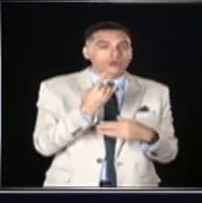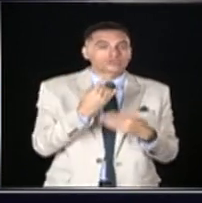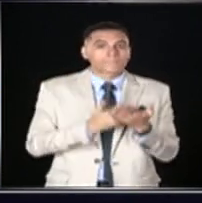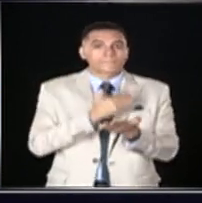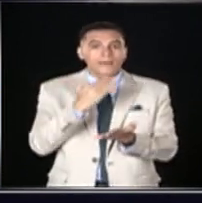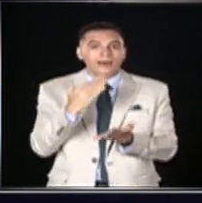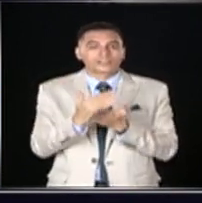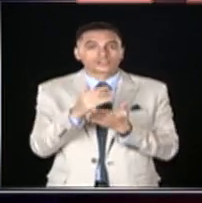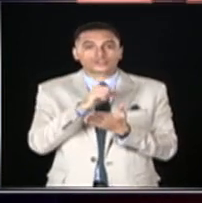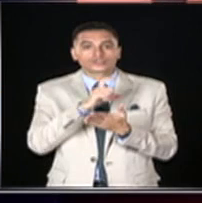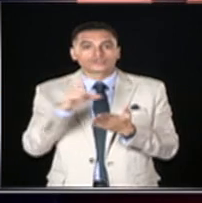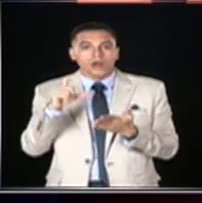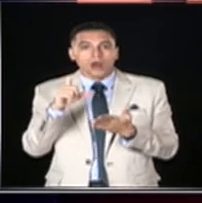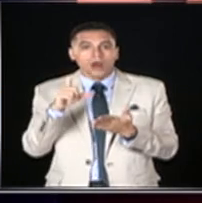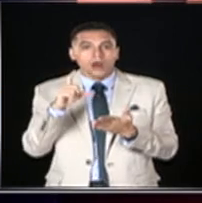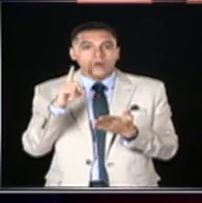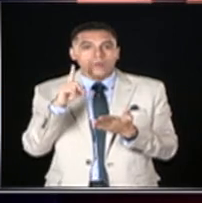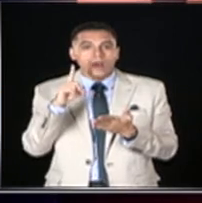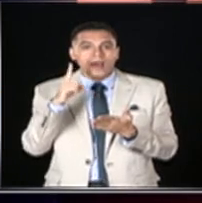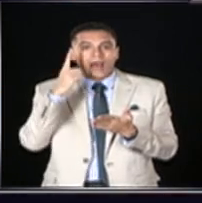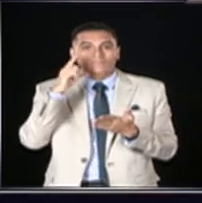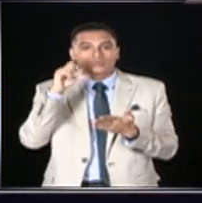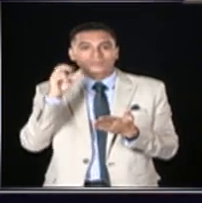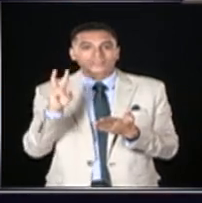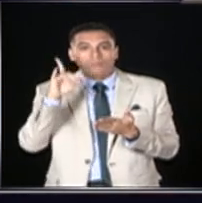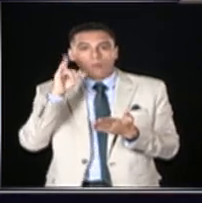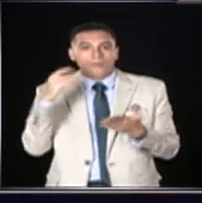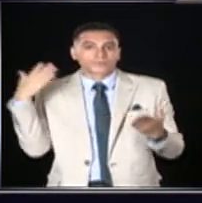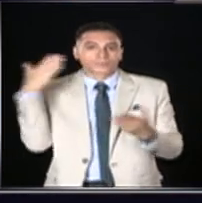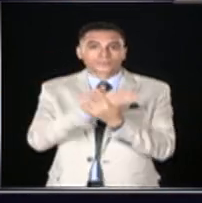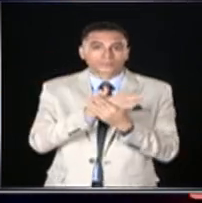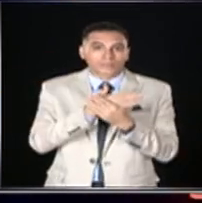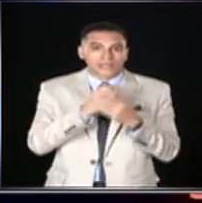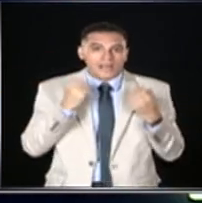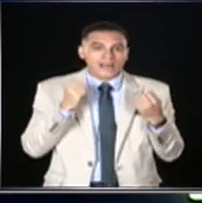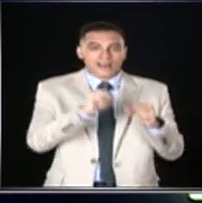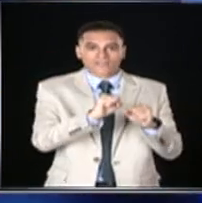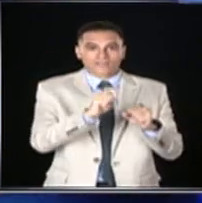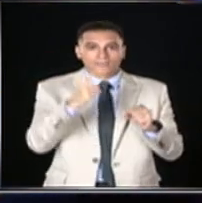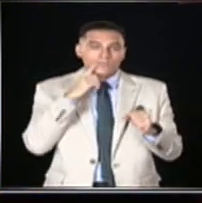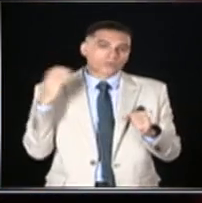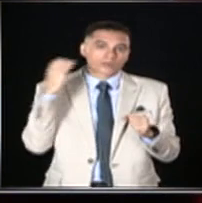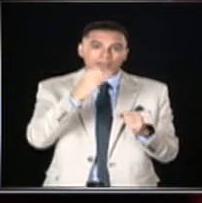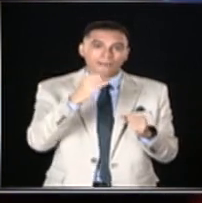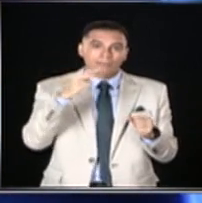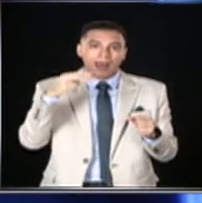1957. شهد، إجابتك؟ عبد المنعم رياض. طبعاً إجابة خاطئة.